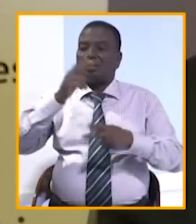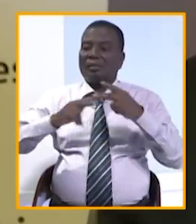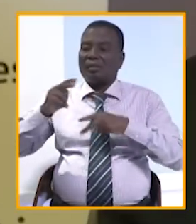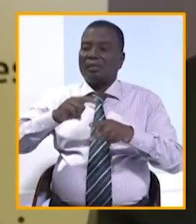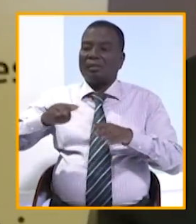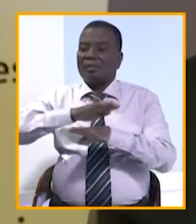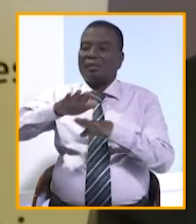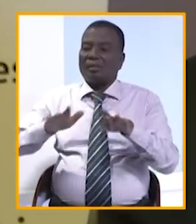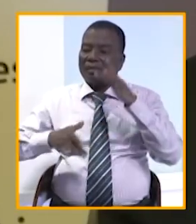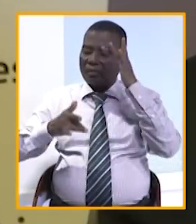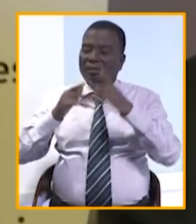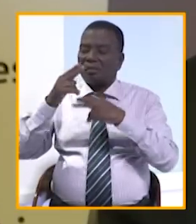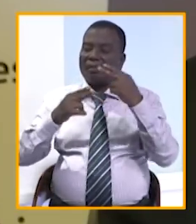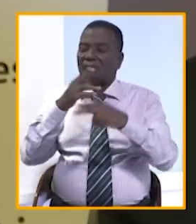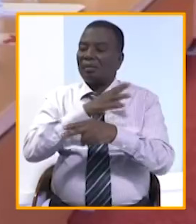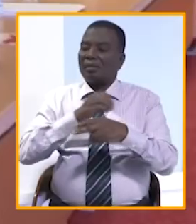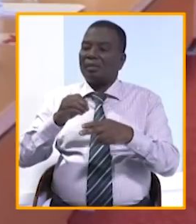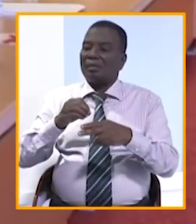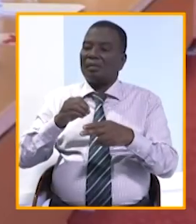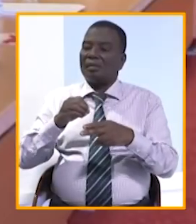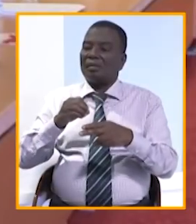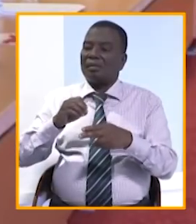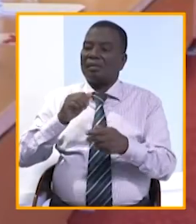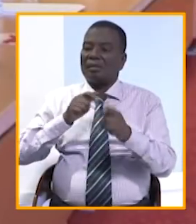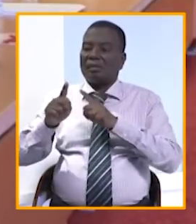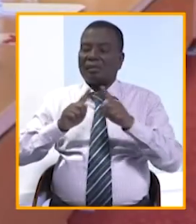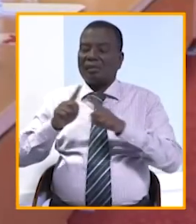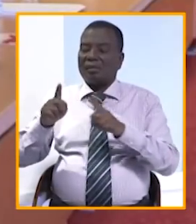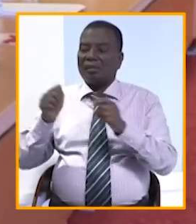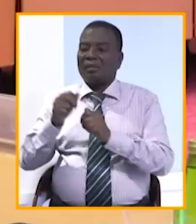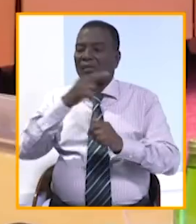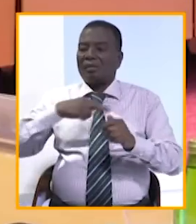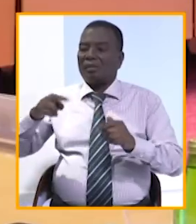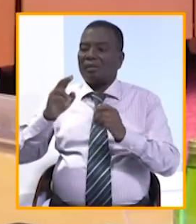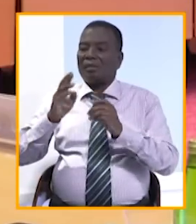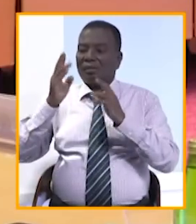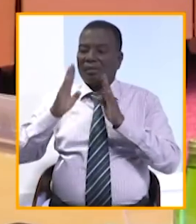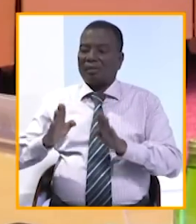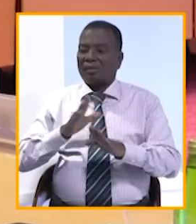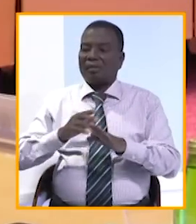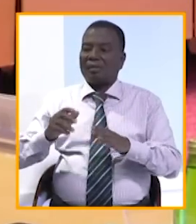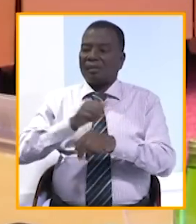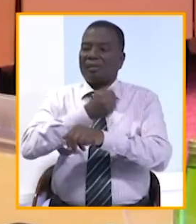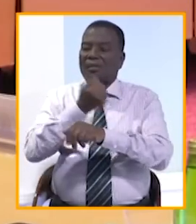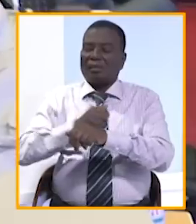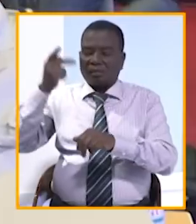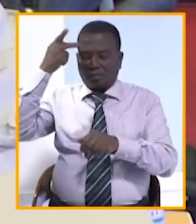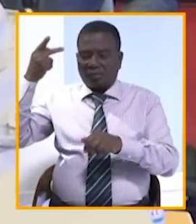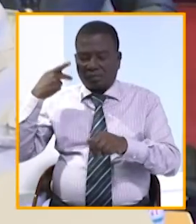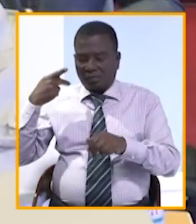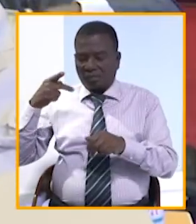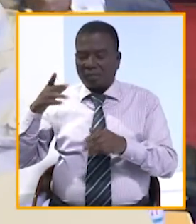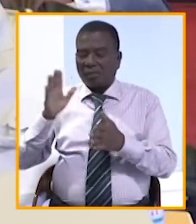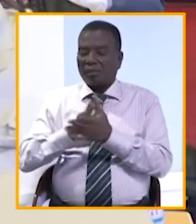la couverture maladie universelle, Pierre Ngou Demba, échange avec les guides religieux et les autorités préfectorales. Il s'agit